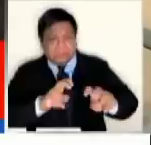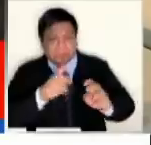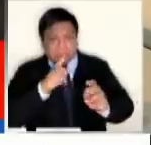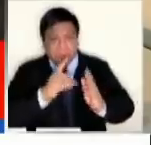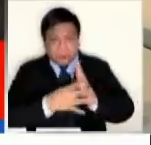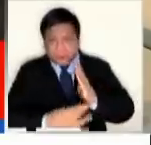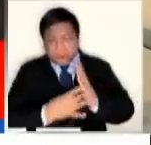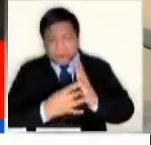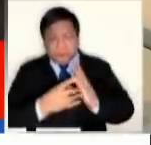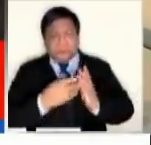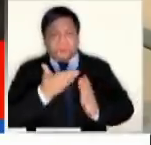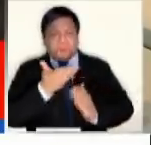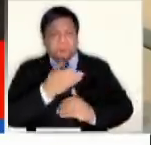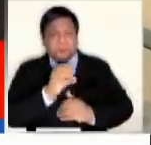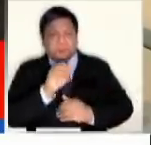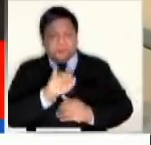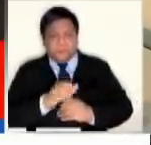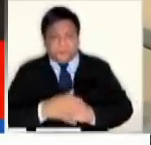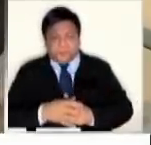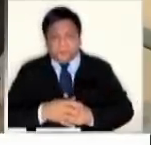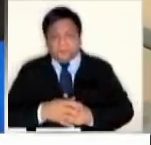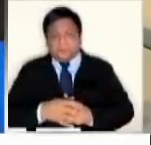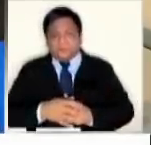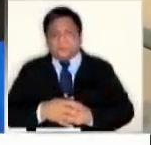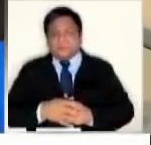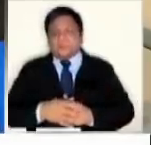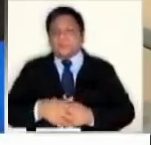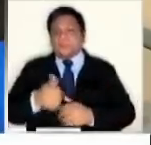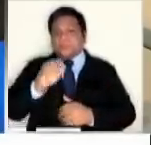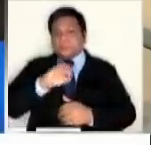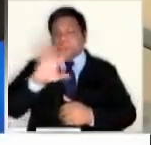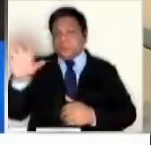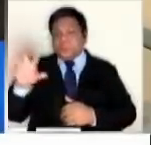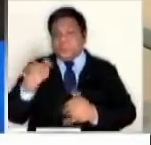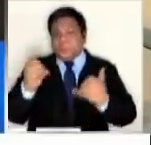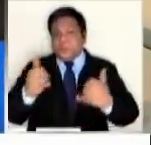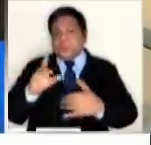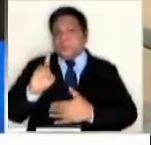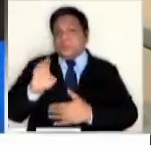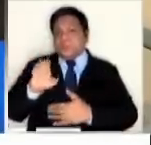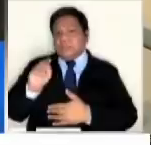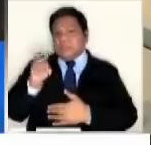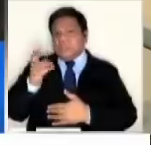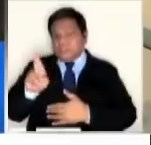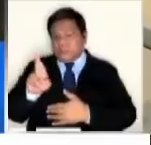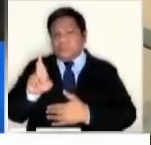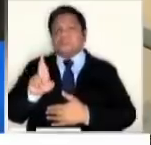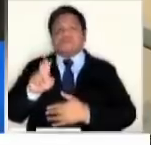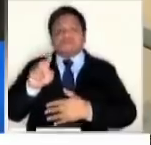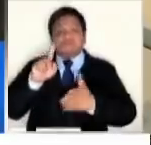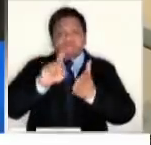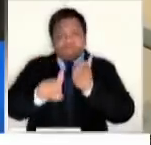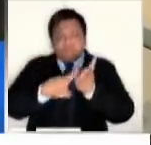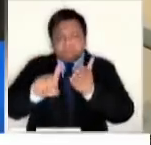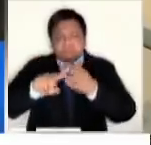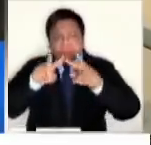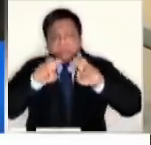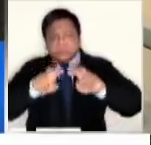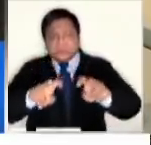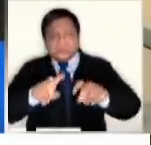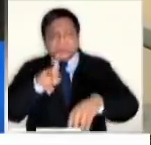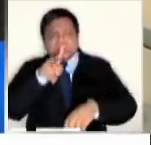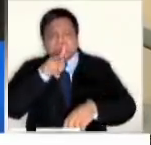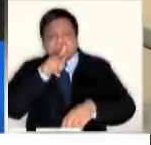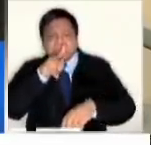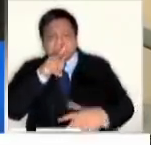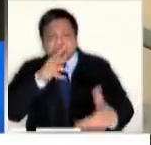Maris, good morning. Iniimbestigahan na ng Department of Environment and Natural Resources o DENR ang hinihinala nga oil spill